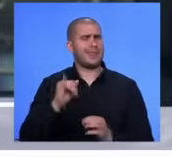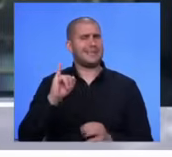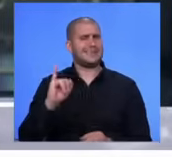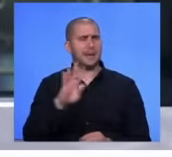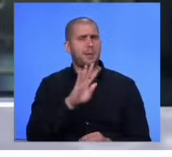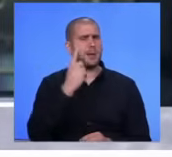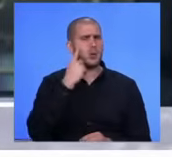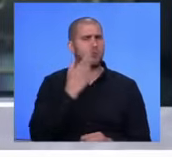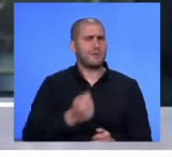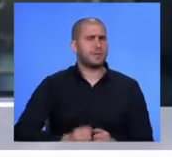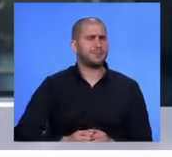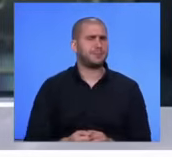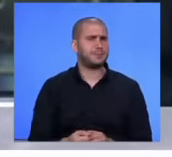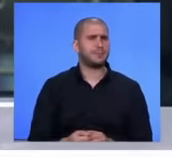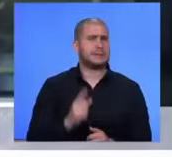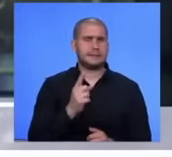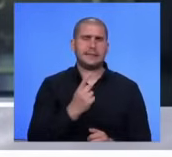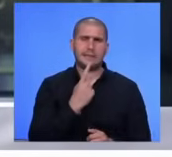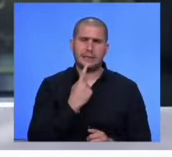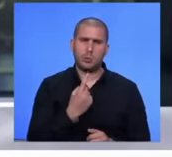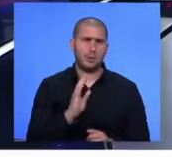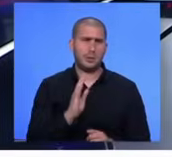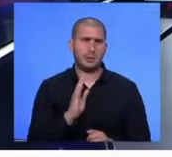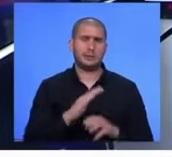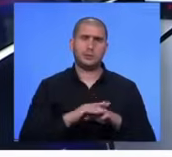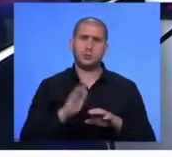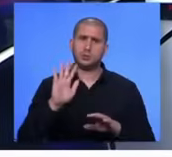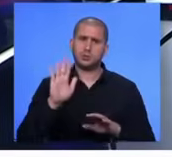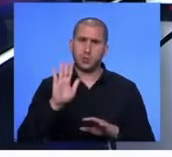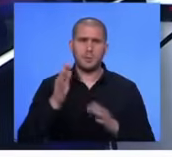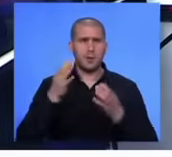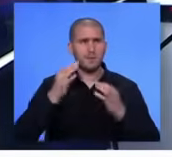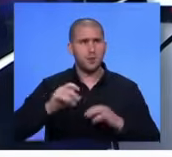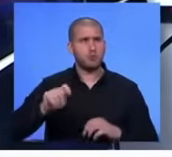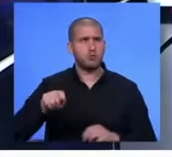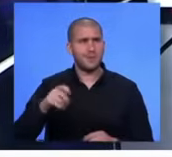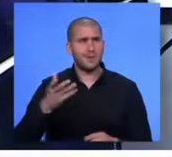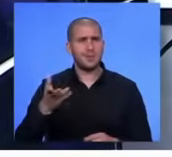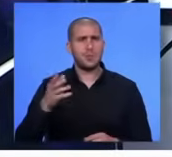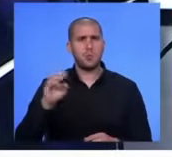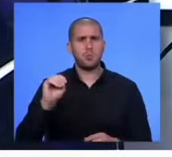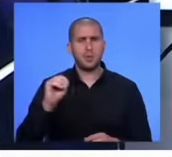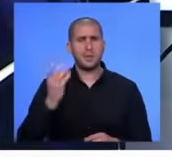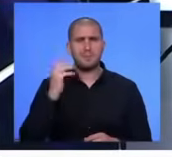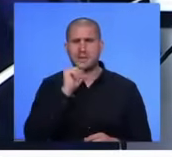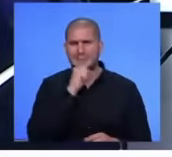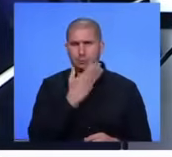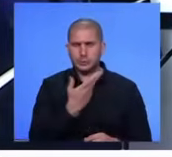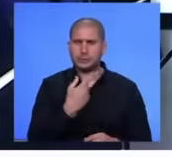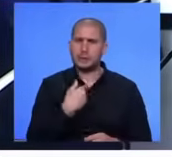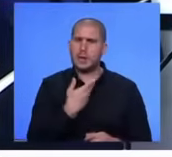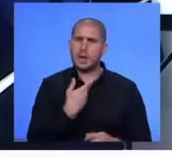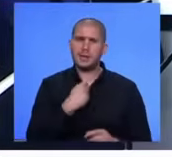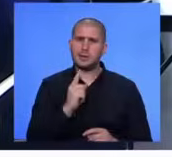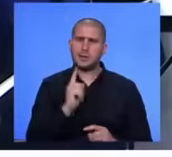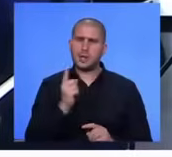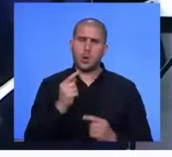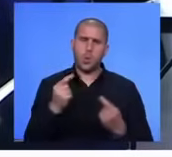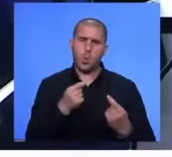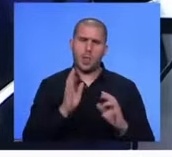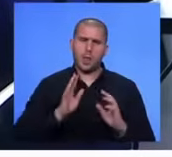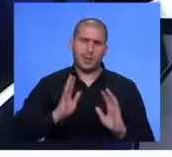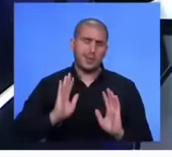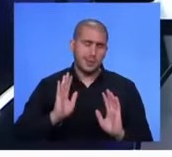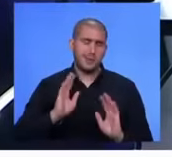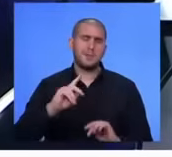אומרת על הטיעון הזה? באמת, שלום כבוד השופט מודריק בדימוס. אין לי אלא לחלוק